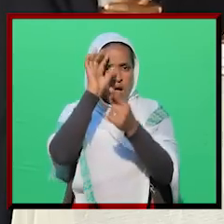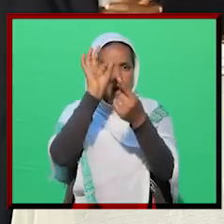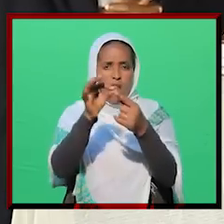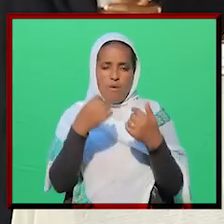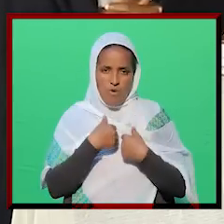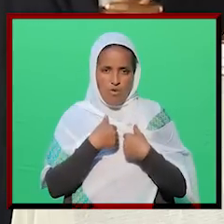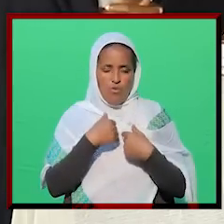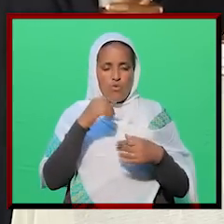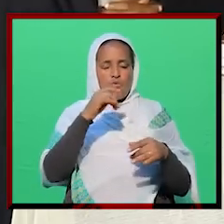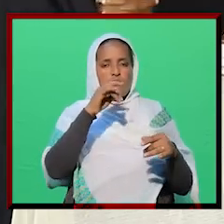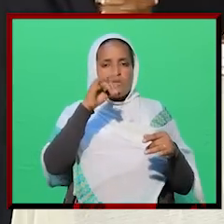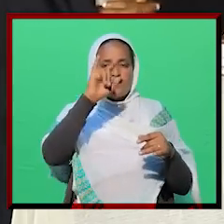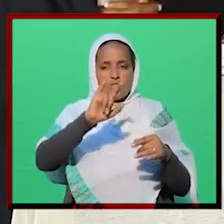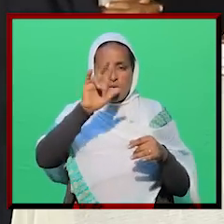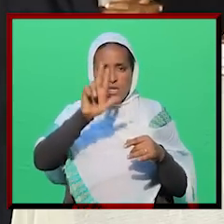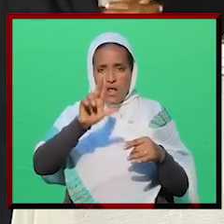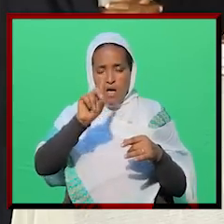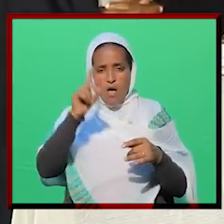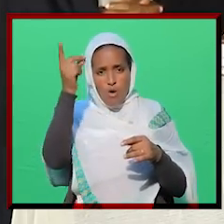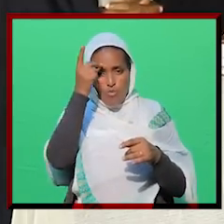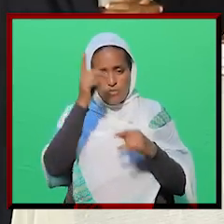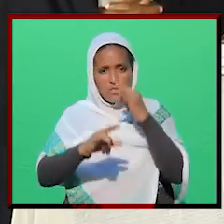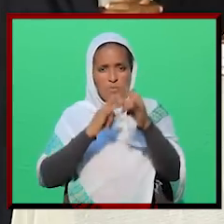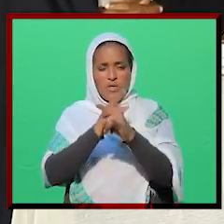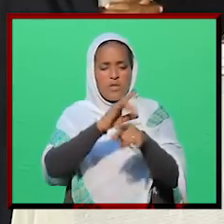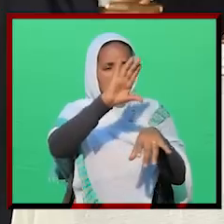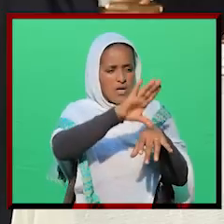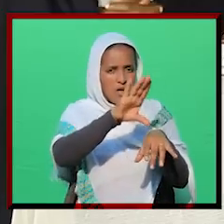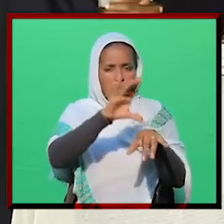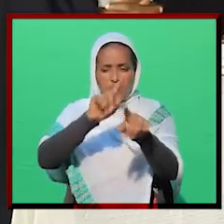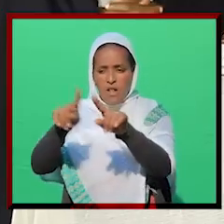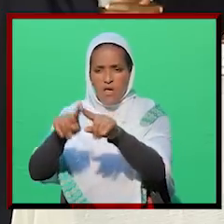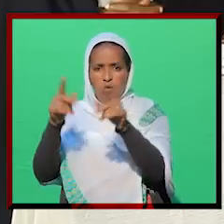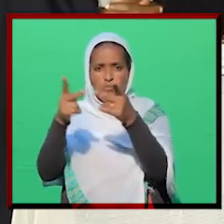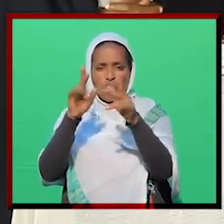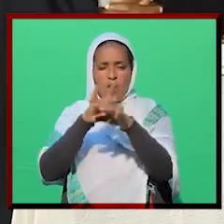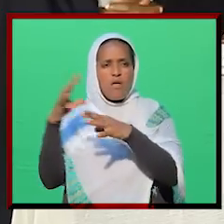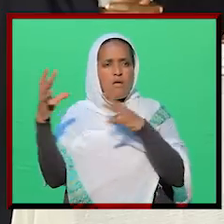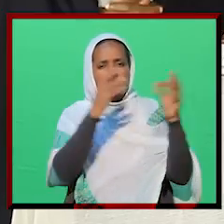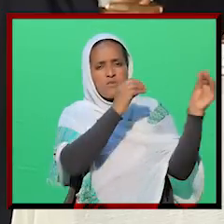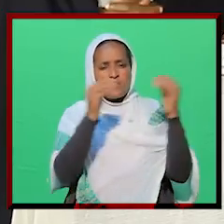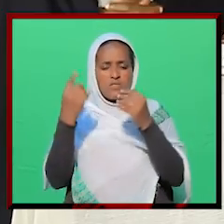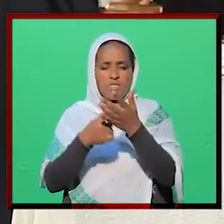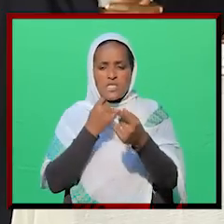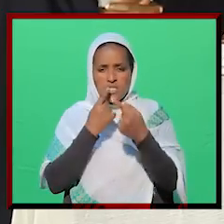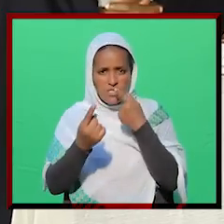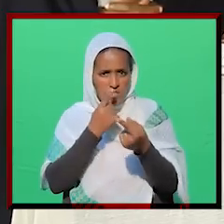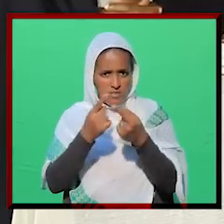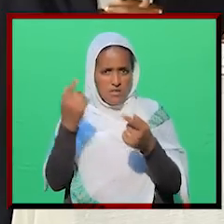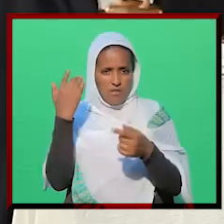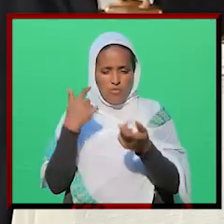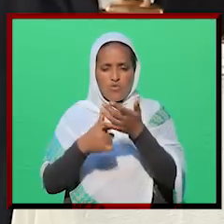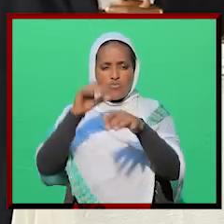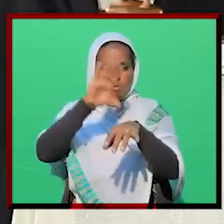ይሄ የመነኮሳቱ በየገዳማቱ የነበረው ክርክር የነበረው ንግግር ብዙ ገዳማት እንዲሰሩ አድርጓል። እና አቡነ አሮን